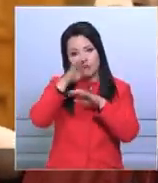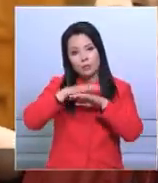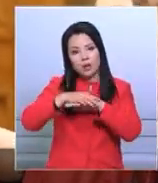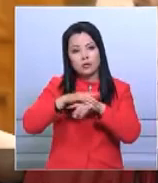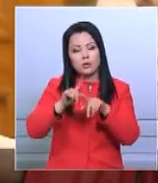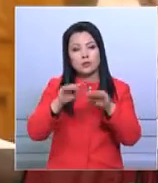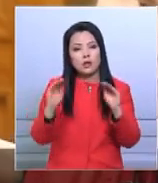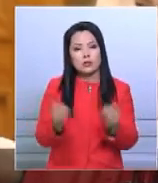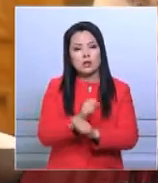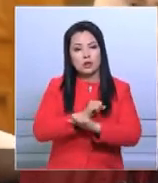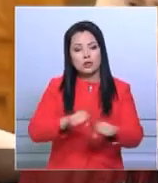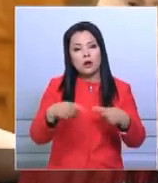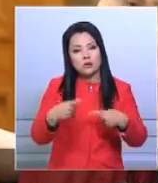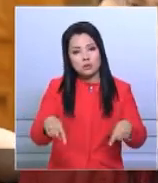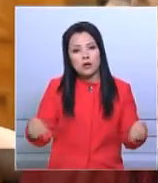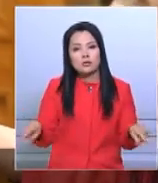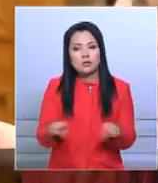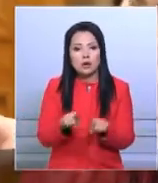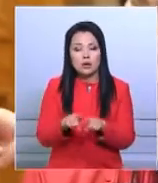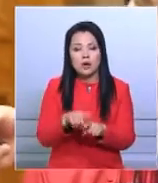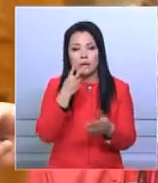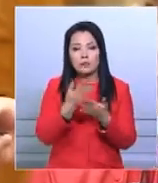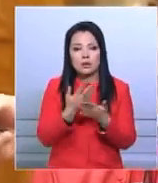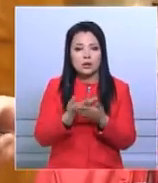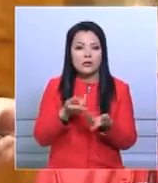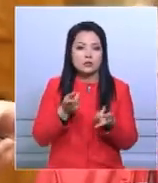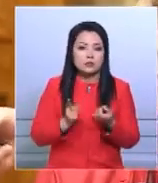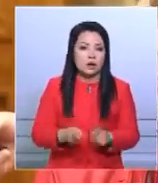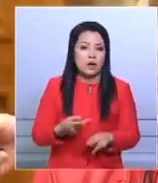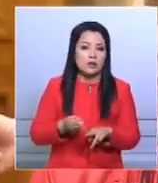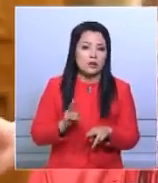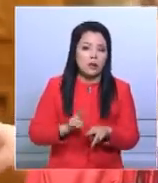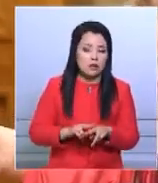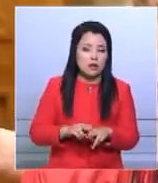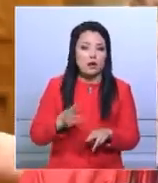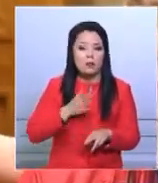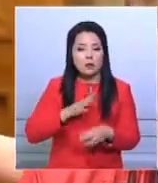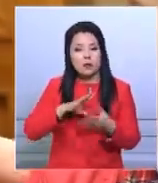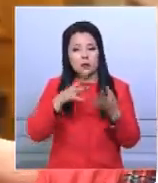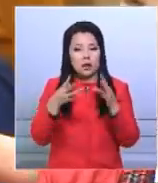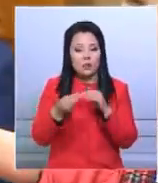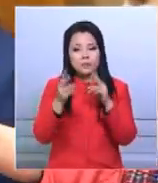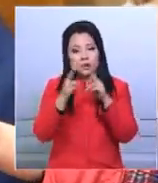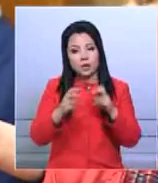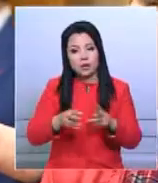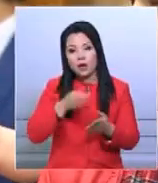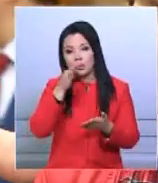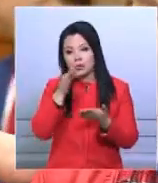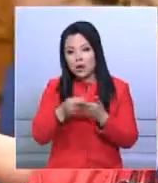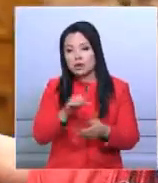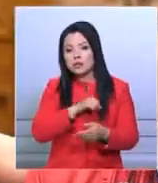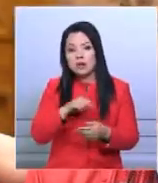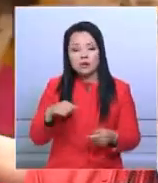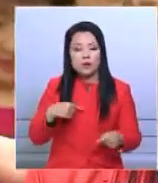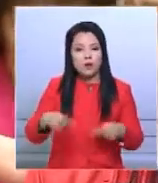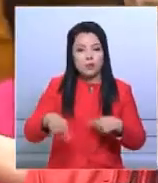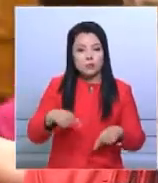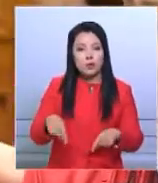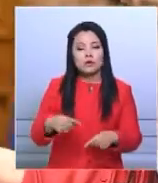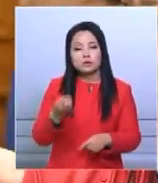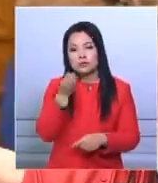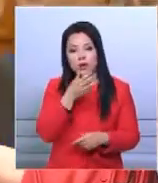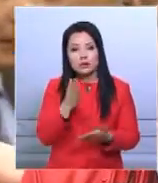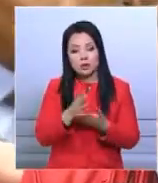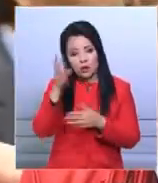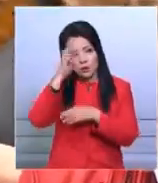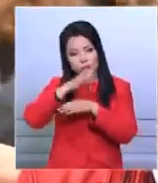мемлекетімен ғана шектеліп қоймауымыз керек. Біз қазір былай шығарғанда анализ жасап қарасақ, ең футболды жақсы